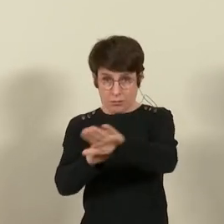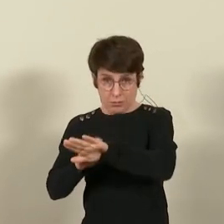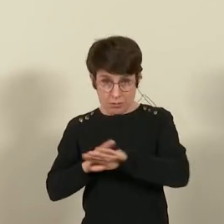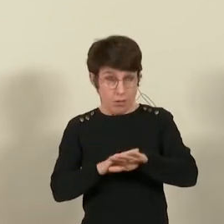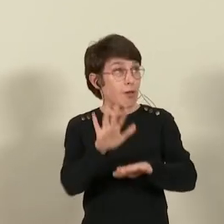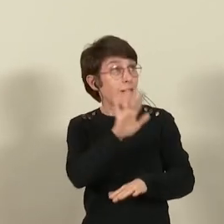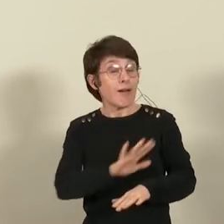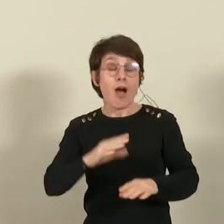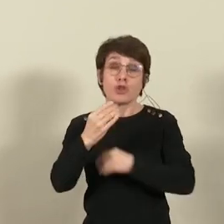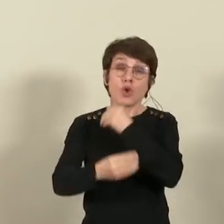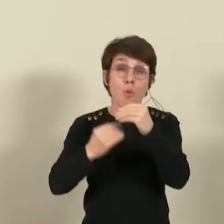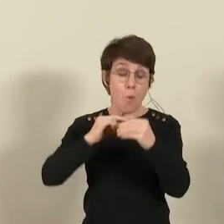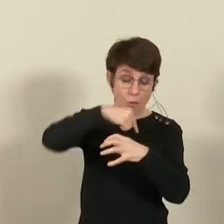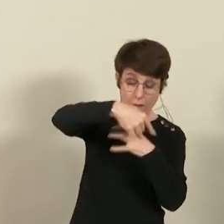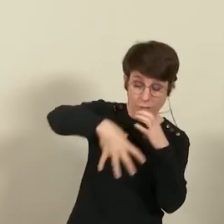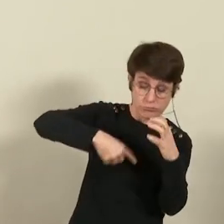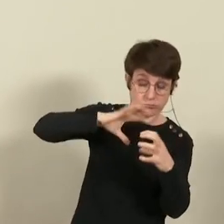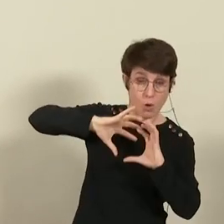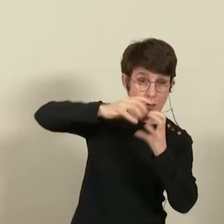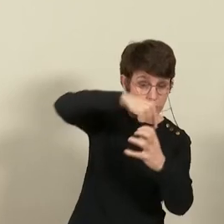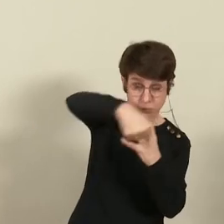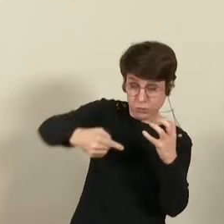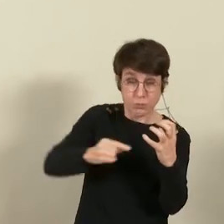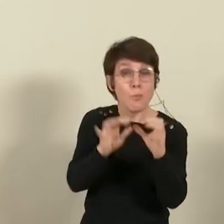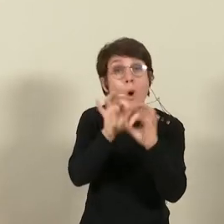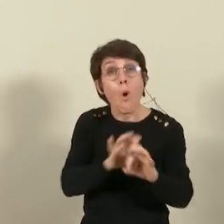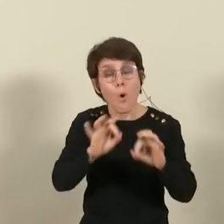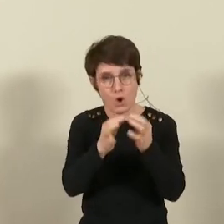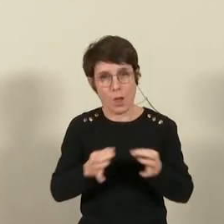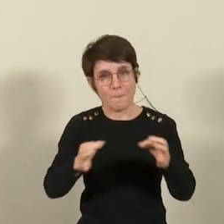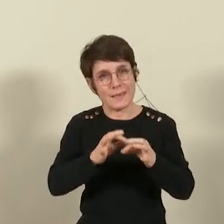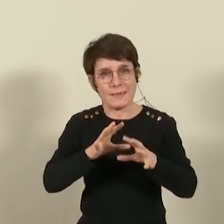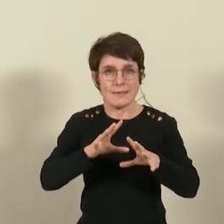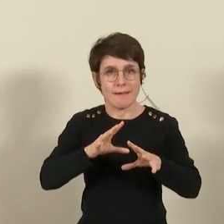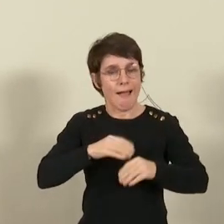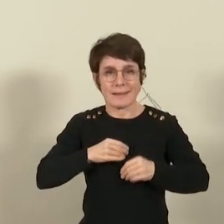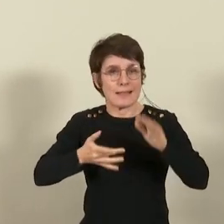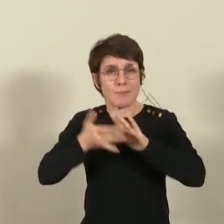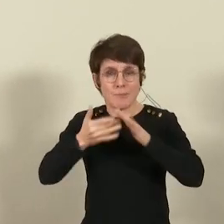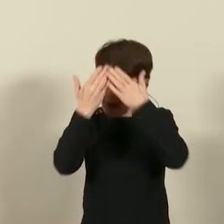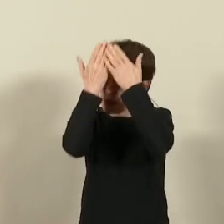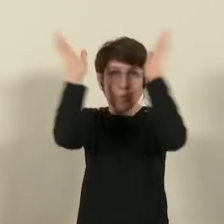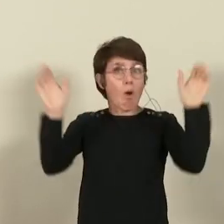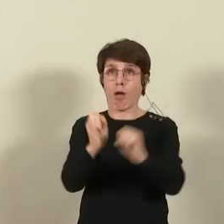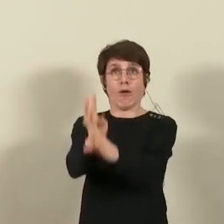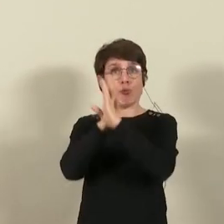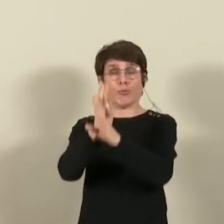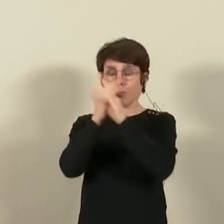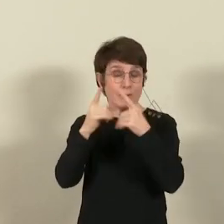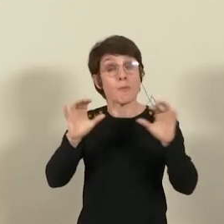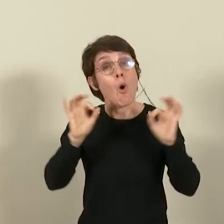monde aucun ne suit vos directives et ne suit vos vos positions aucun les